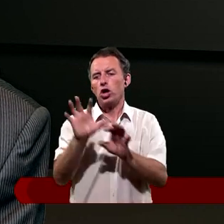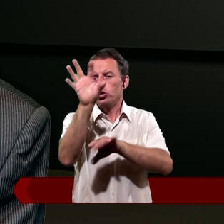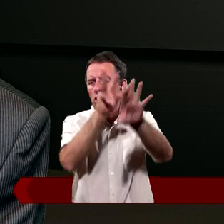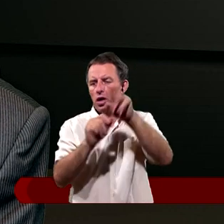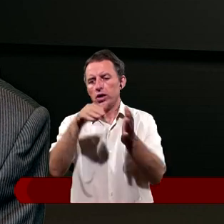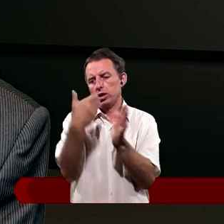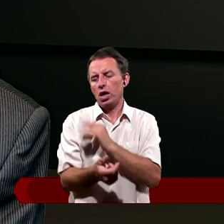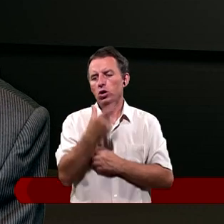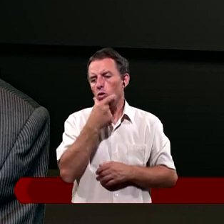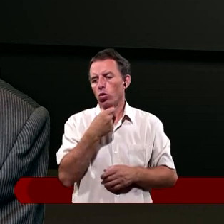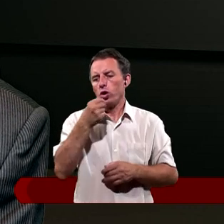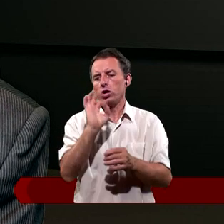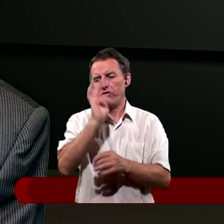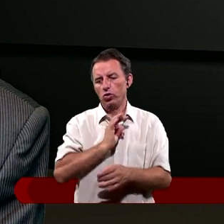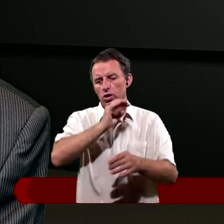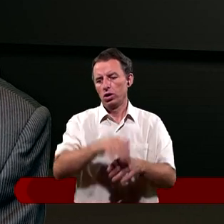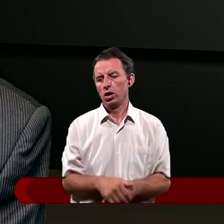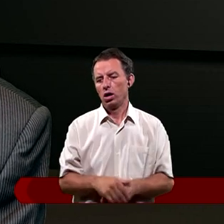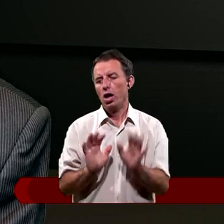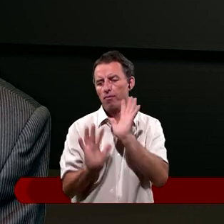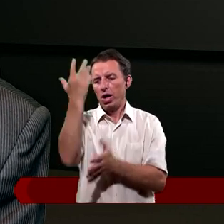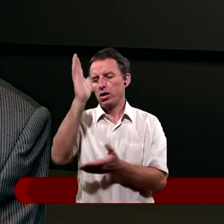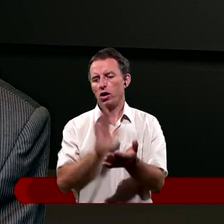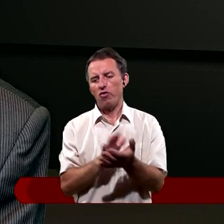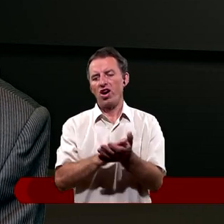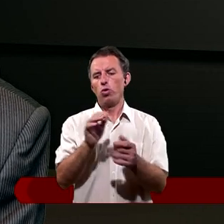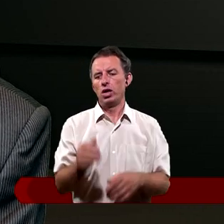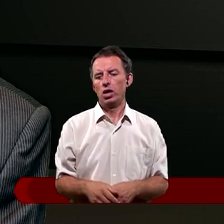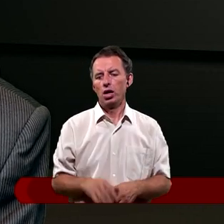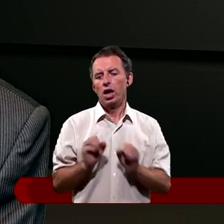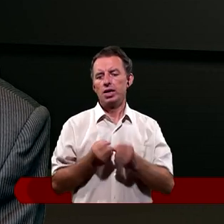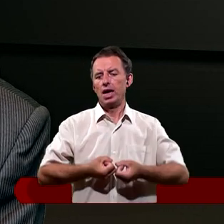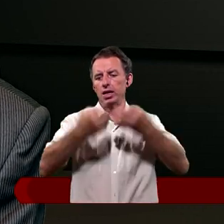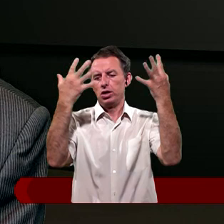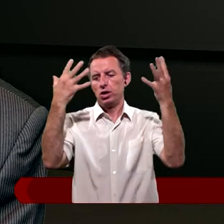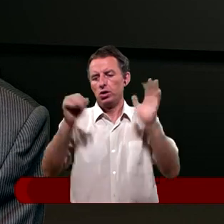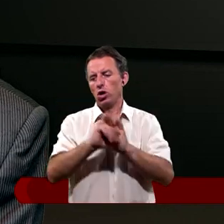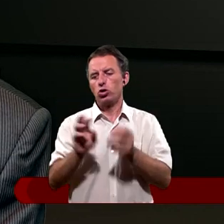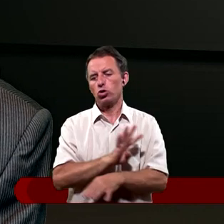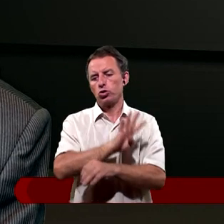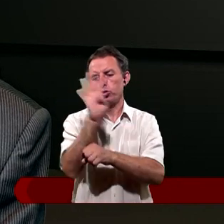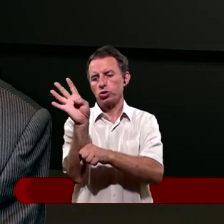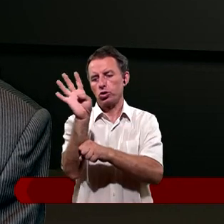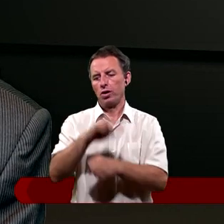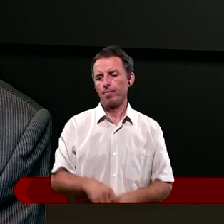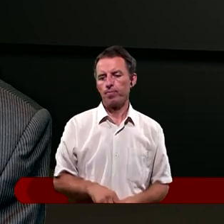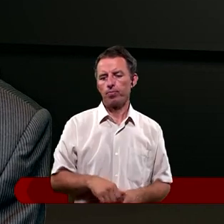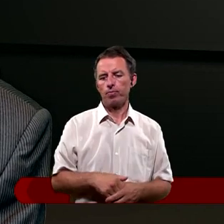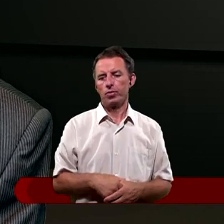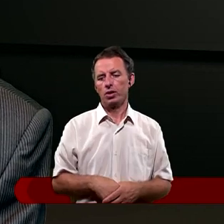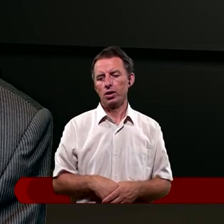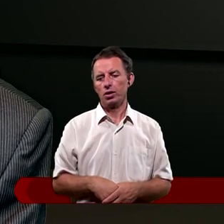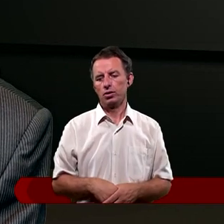czar straci urok swój. W blasku chwały jaśniejszej od złóż.